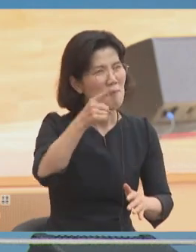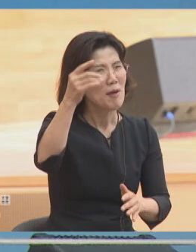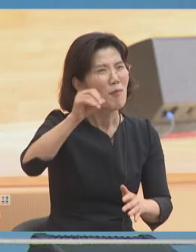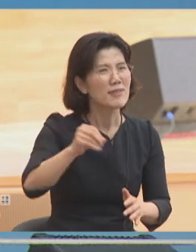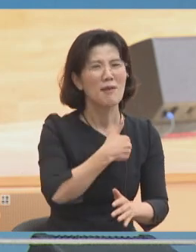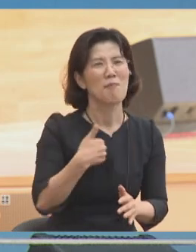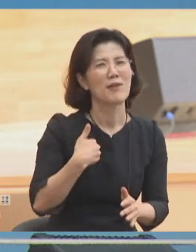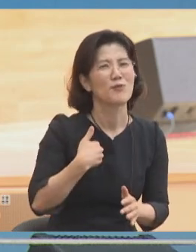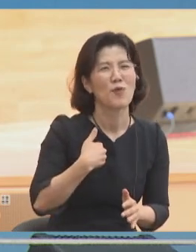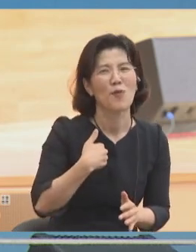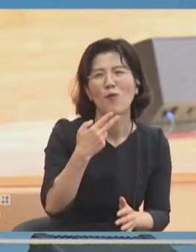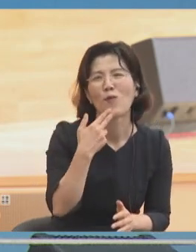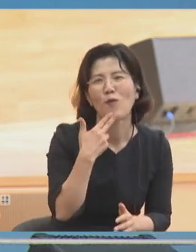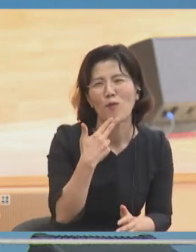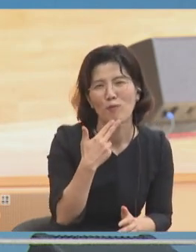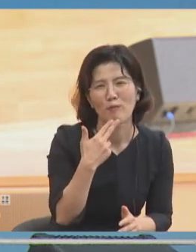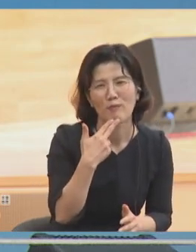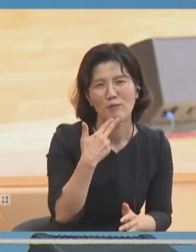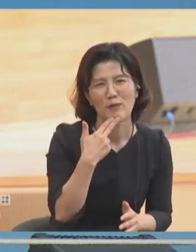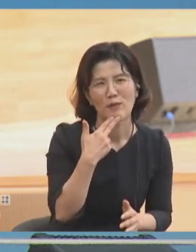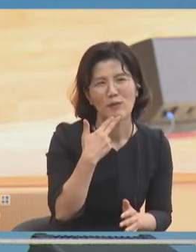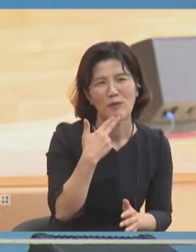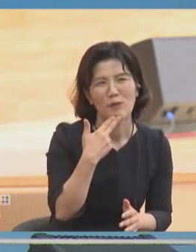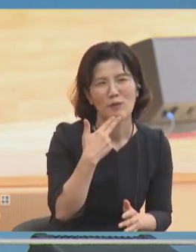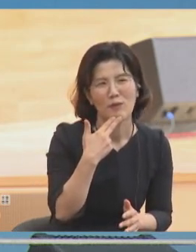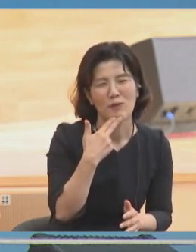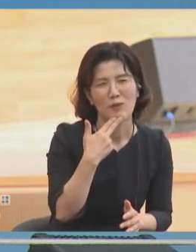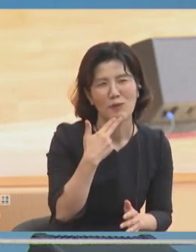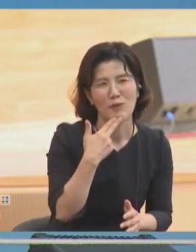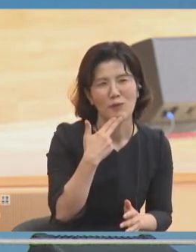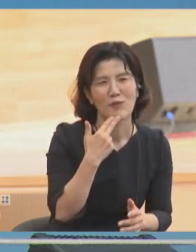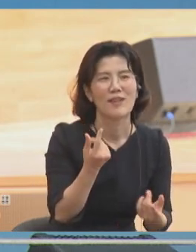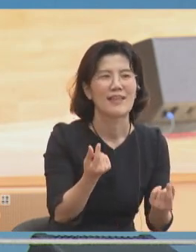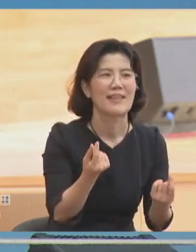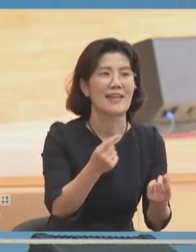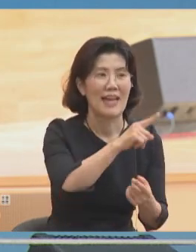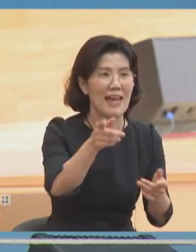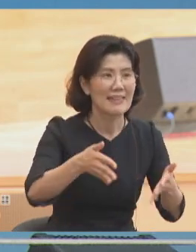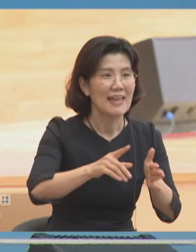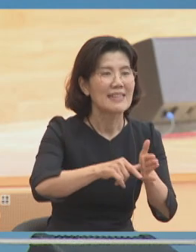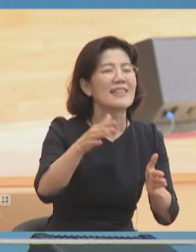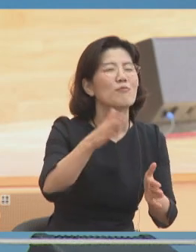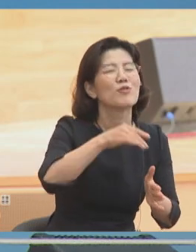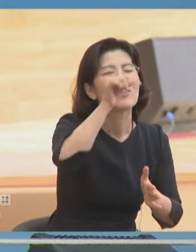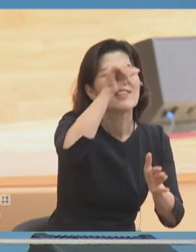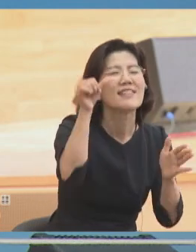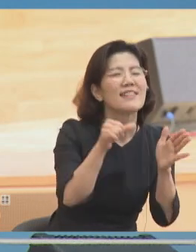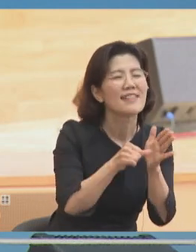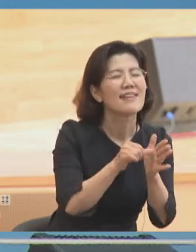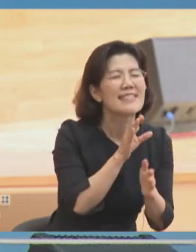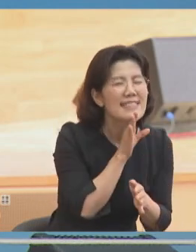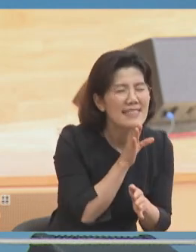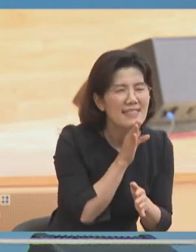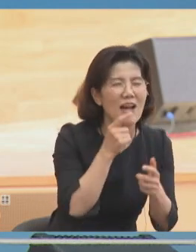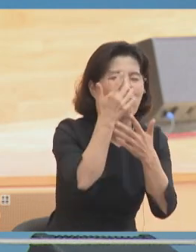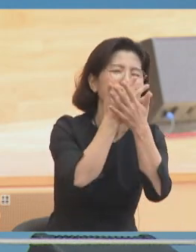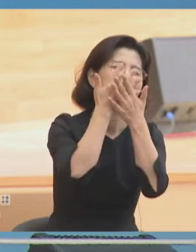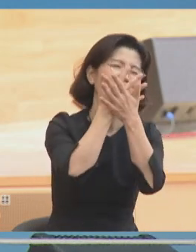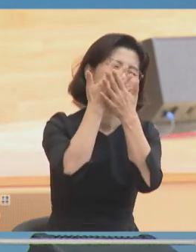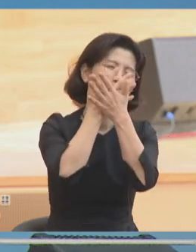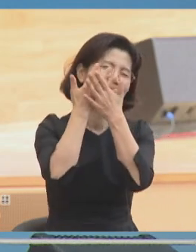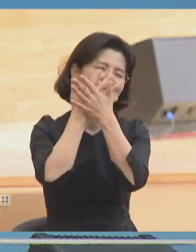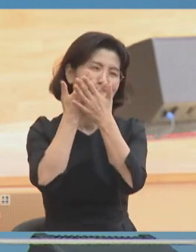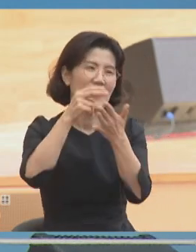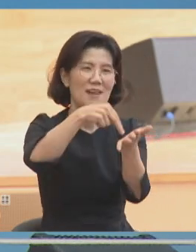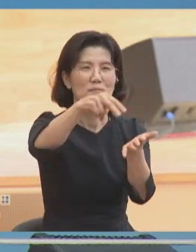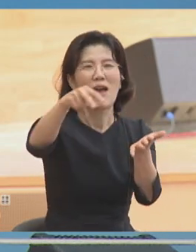확실하다고 여기며 하는 사랑함이 별로 없습니다 이처럼 태어날 때부터 우리 인생은 진짜이 불확실성